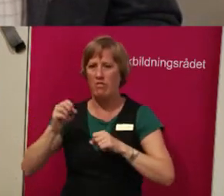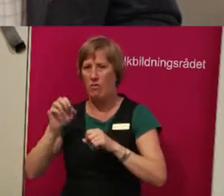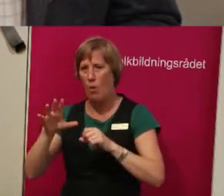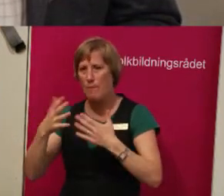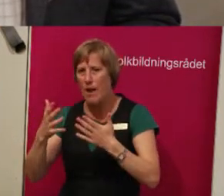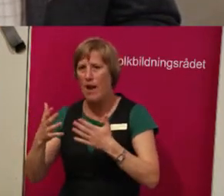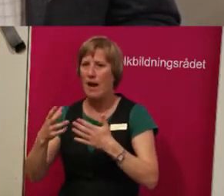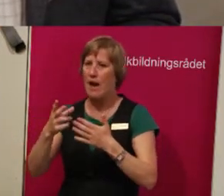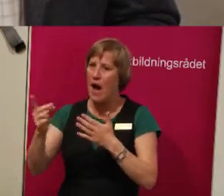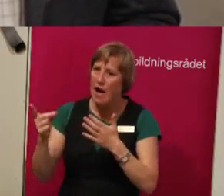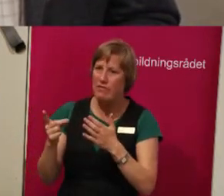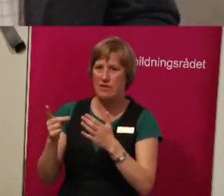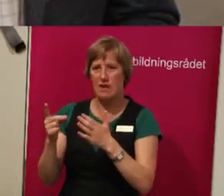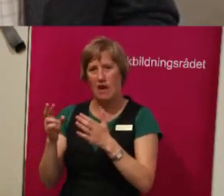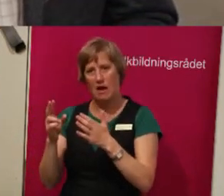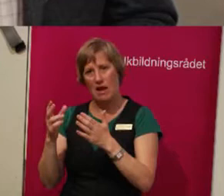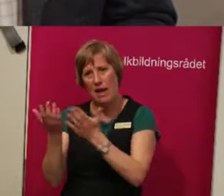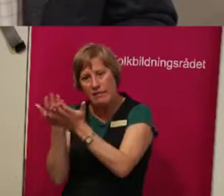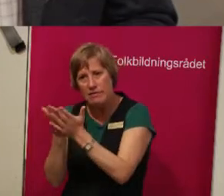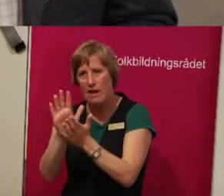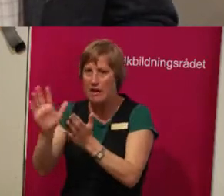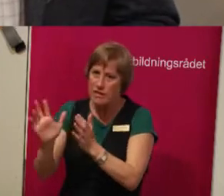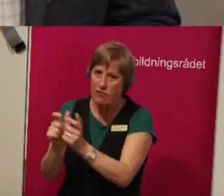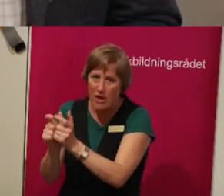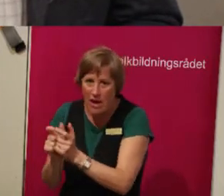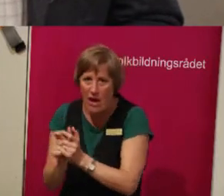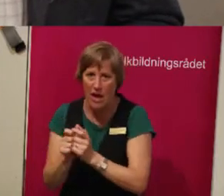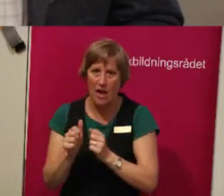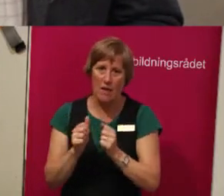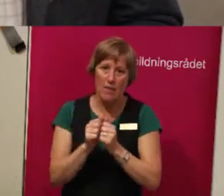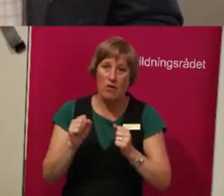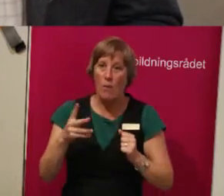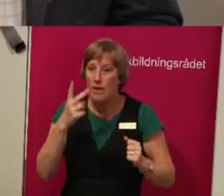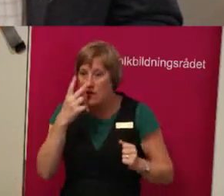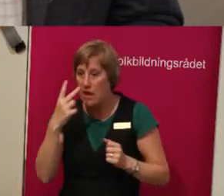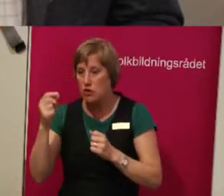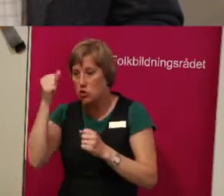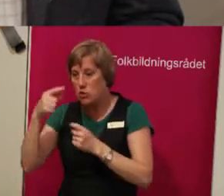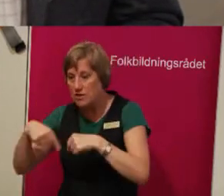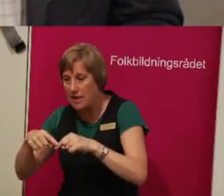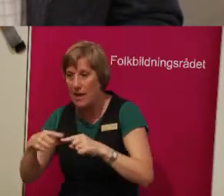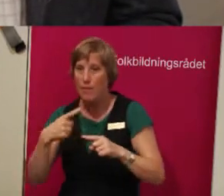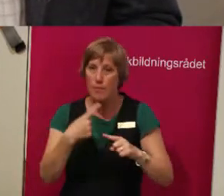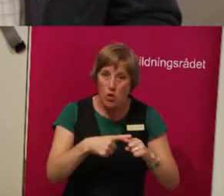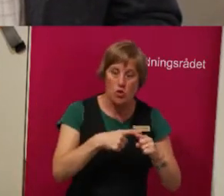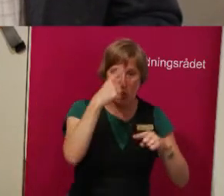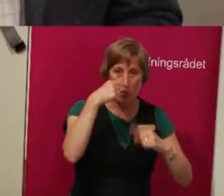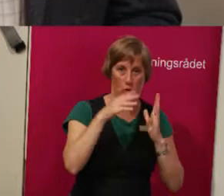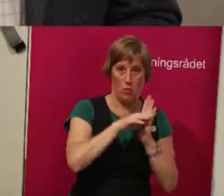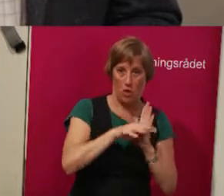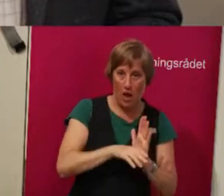arrangemang i samarbete med föreningar, både studiecirklar och kulturprogram, så spelar det roll. Det är en förutsättning för den sortens samarbeten.